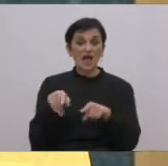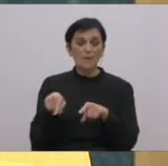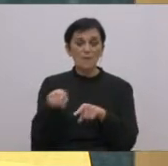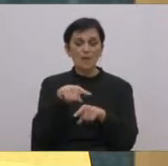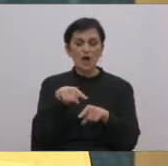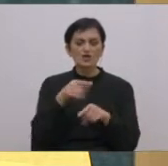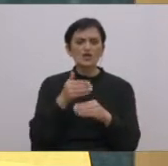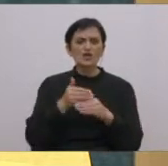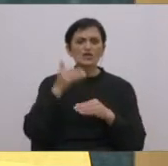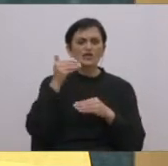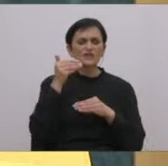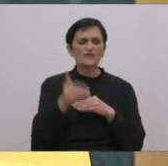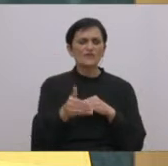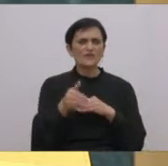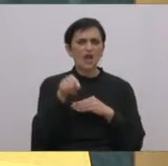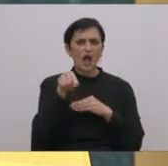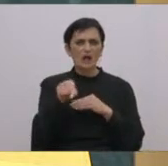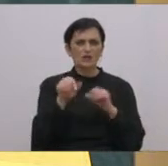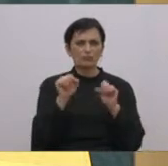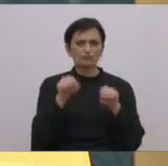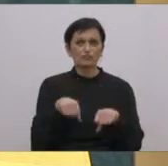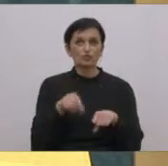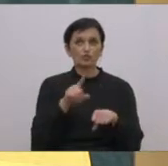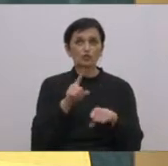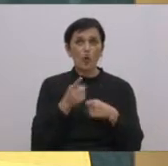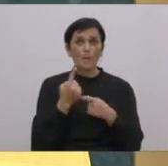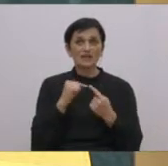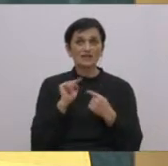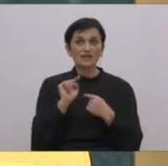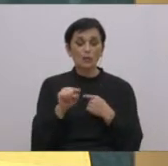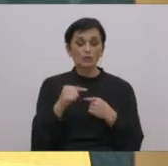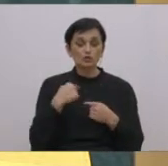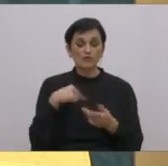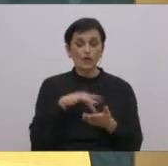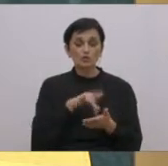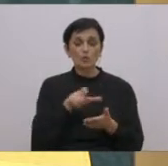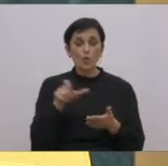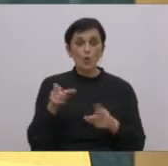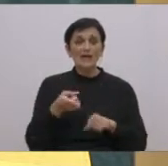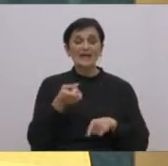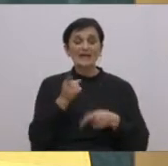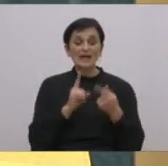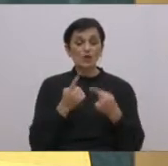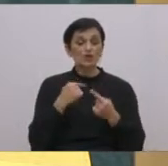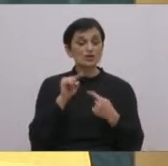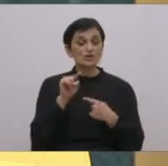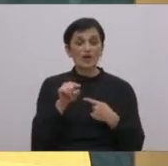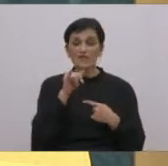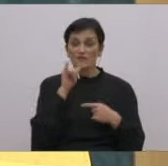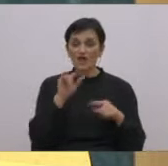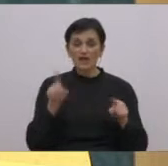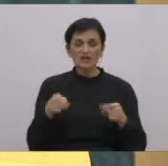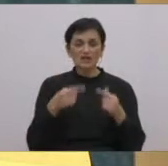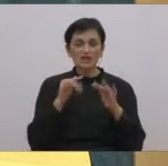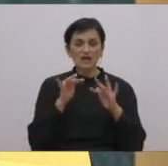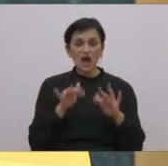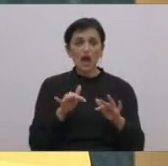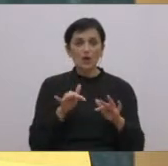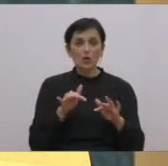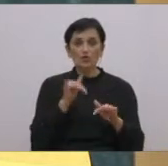ყველაზე გვიან მოხერხდა, რომ დაბრუნებულიყო ჩვენი მოსახლეობა, მაგრამ რეალურად დაბრუნებული ვერ განხორციელდა, ვინაიდან